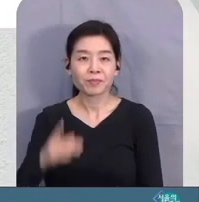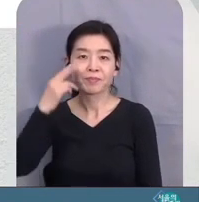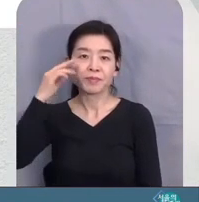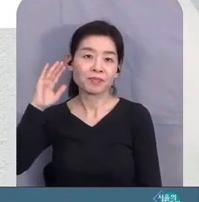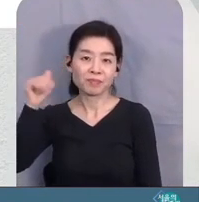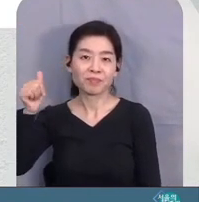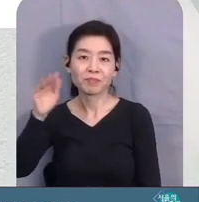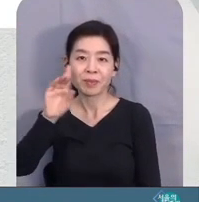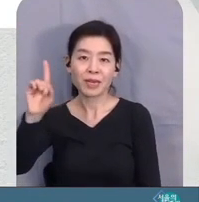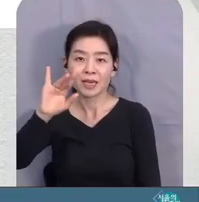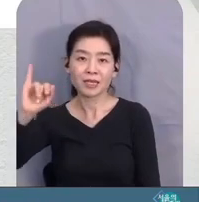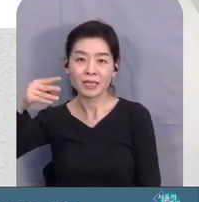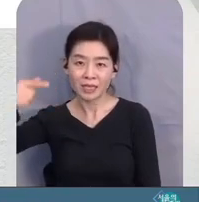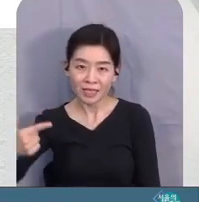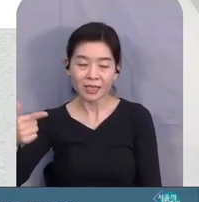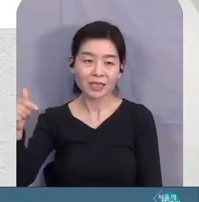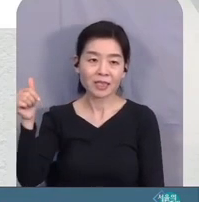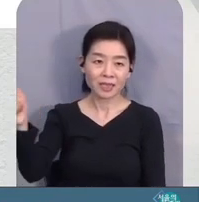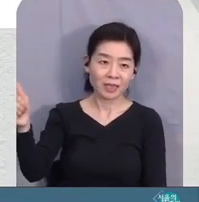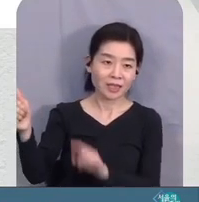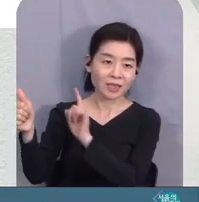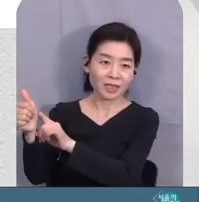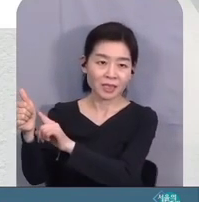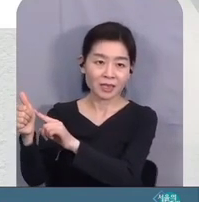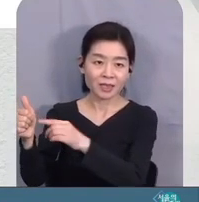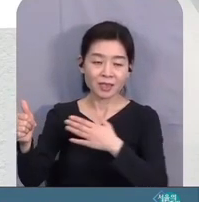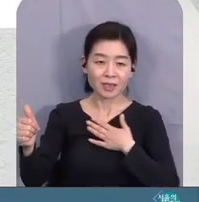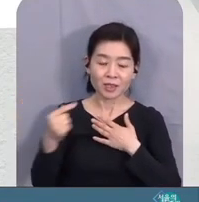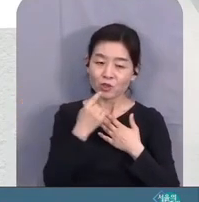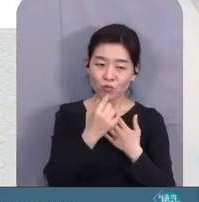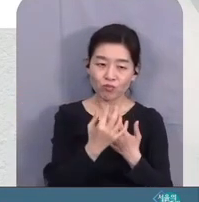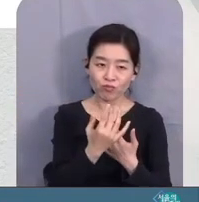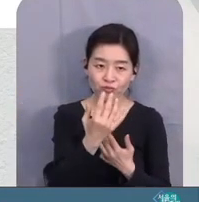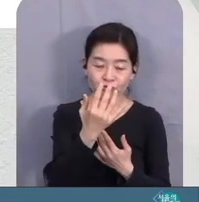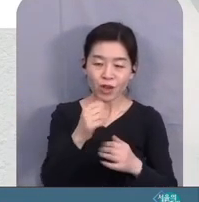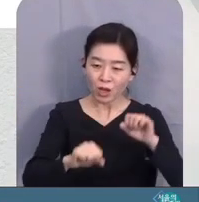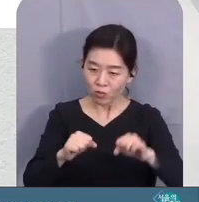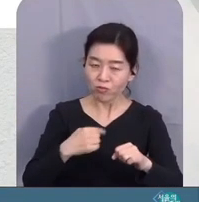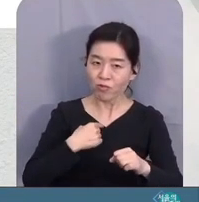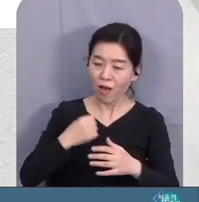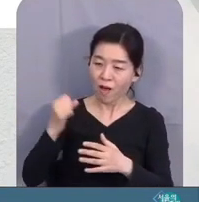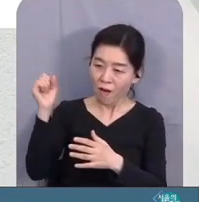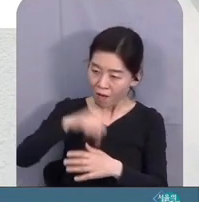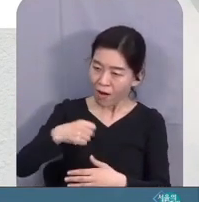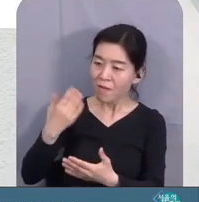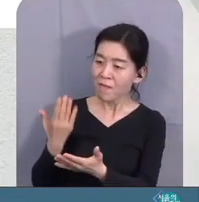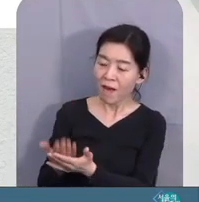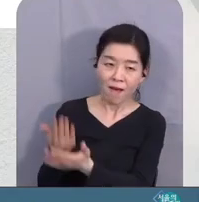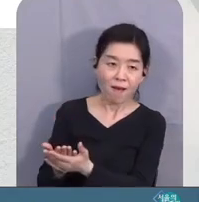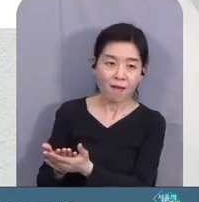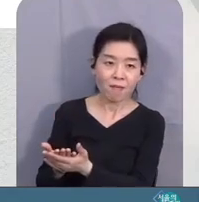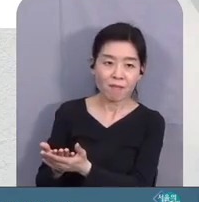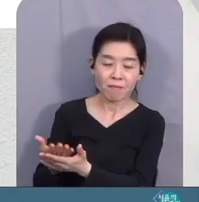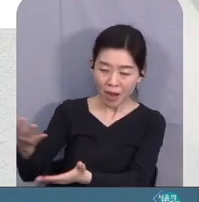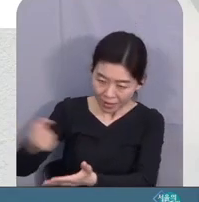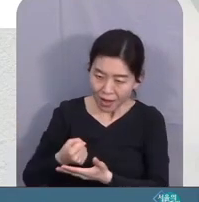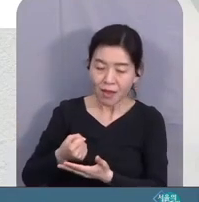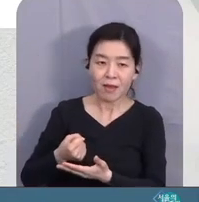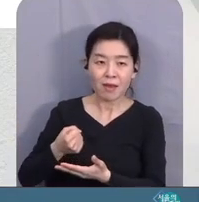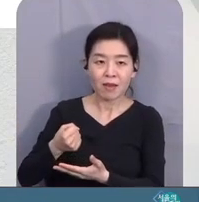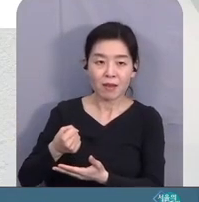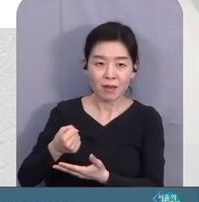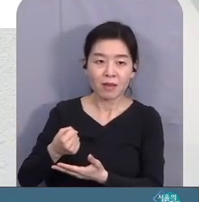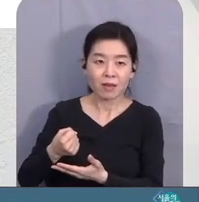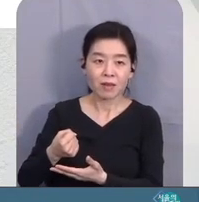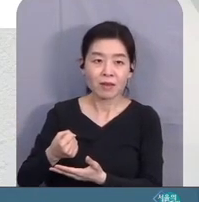바이든은 촛불 행동한테 승인받아라. 여러분들이 굉장히 중요한 역할을 할 수 있어요.